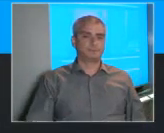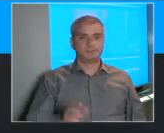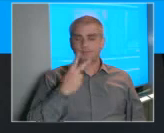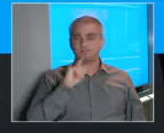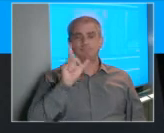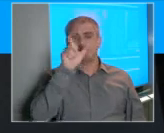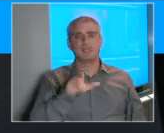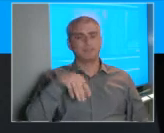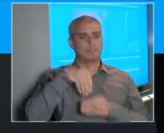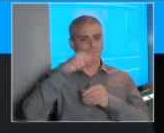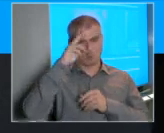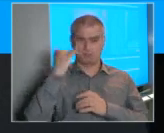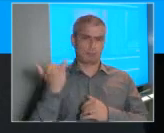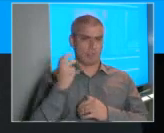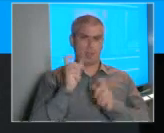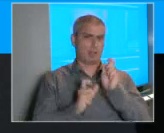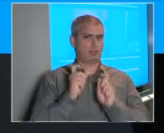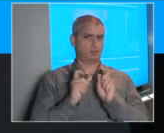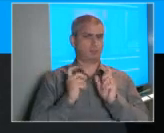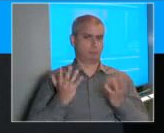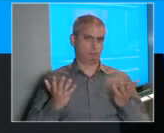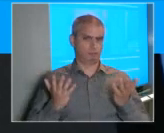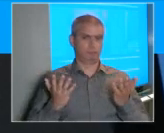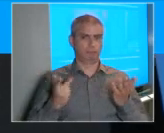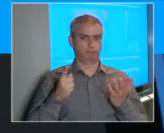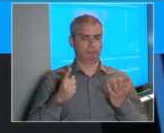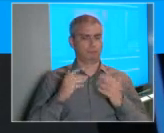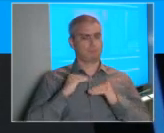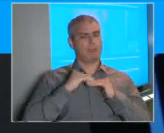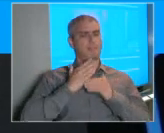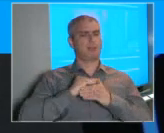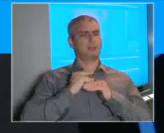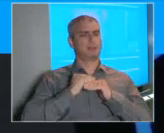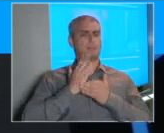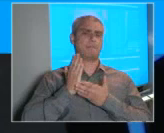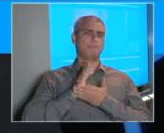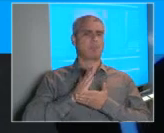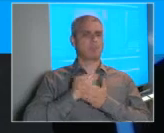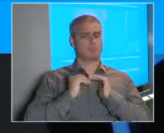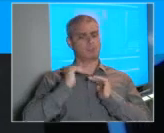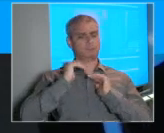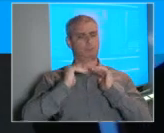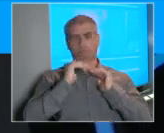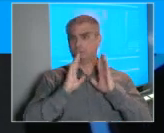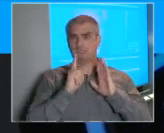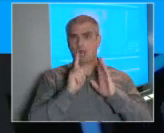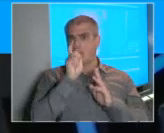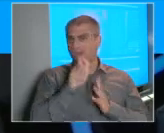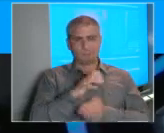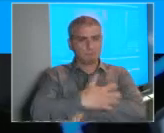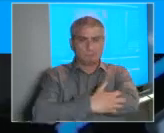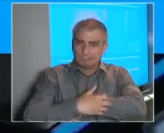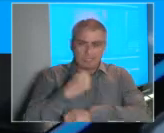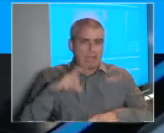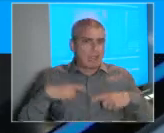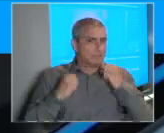מצביע הליכוד ברובו, זה אנשים שהם בני המעמד הבינוני פלוס מינוס, זה לא אנשים קשי יום,